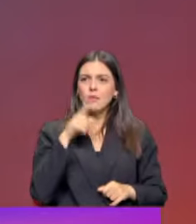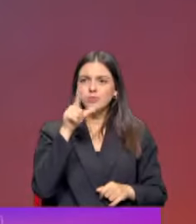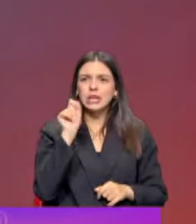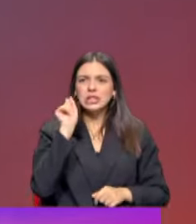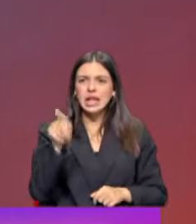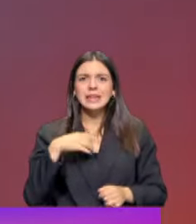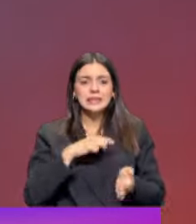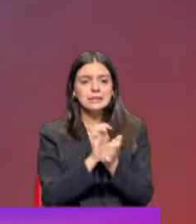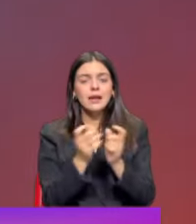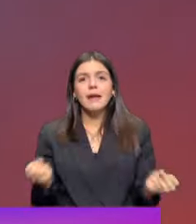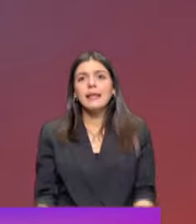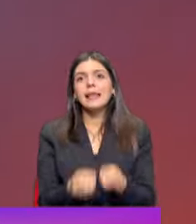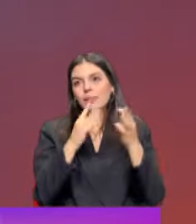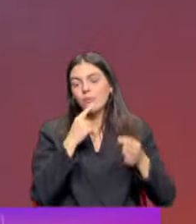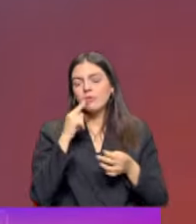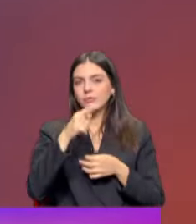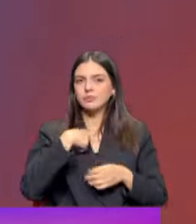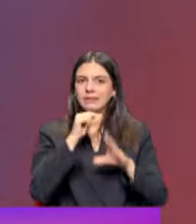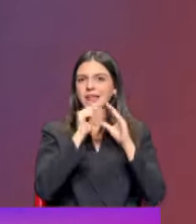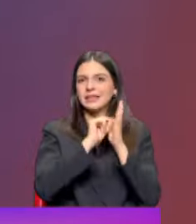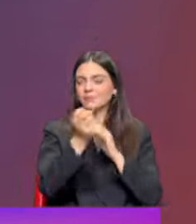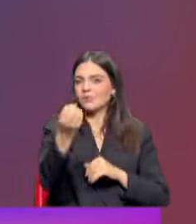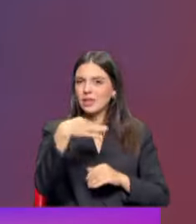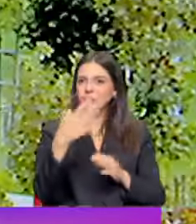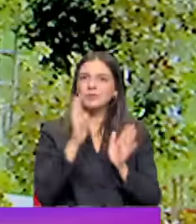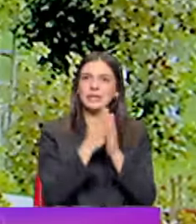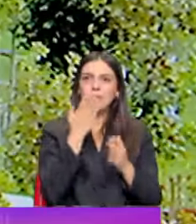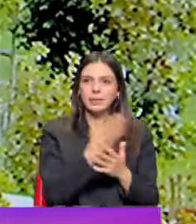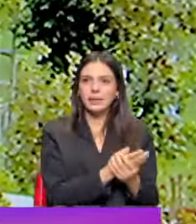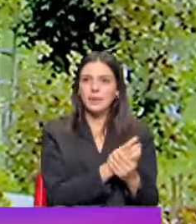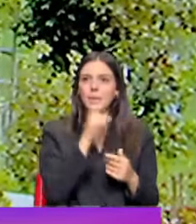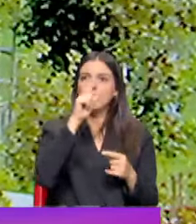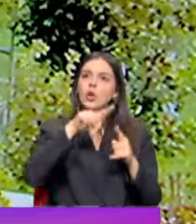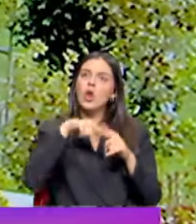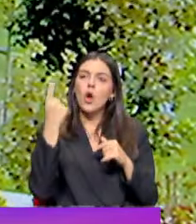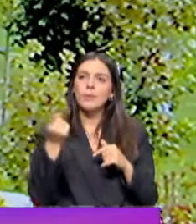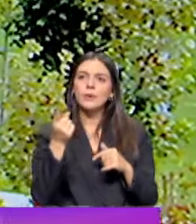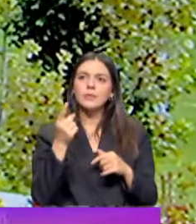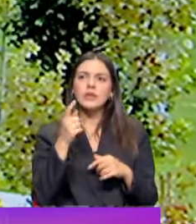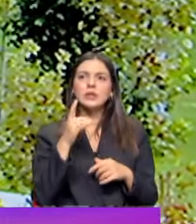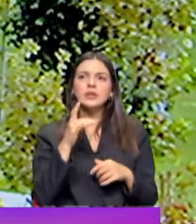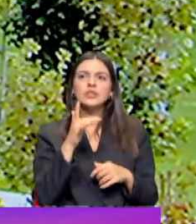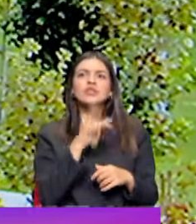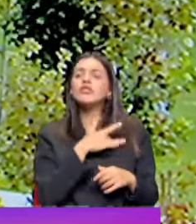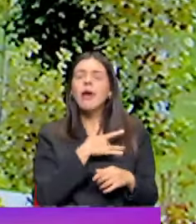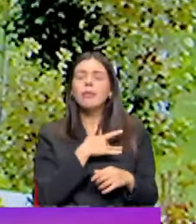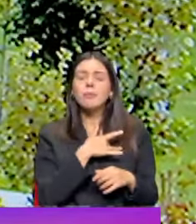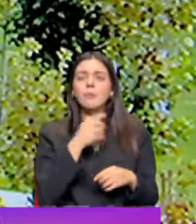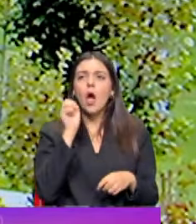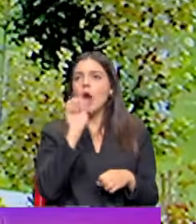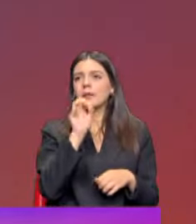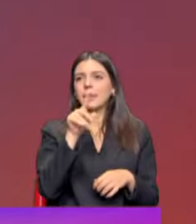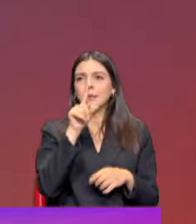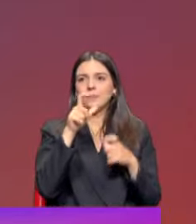şehre sığdıramadım demiş, bize yazıp göndermiş eserini. Bir diğer Can Öğretmenim isimli